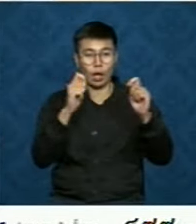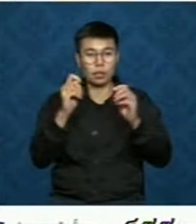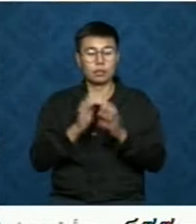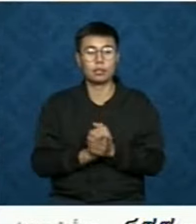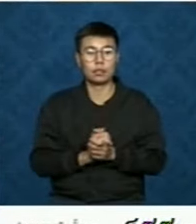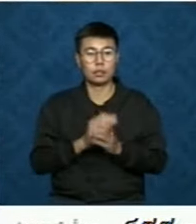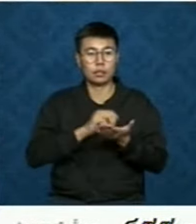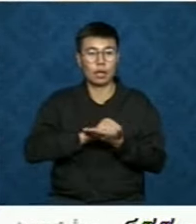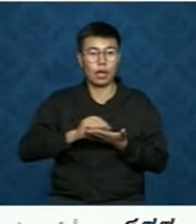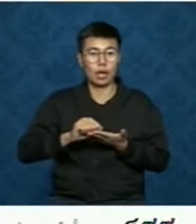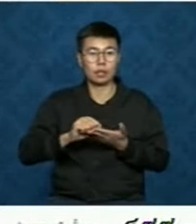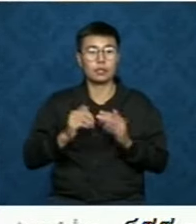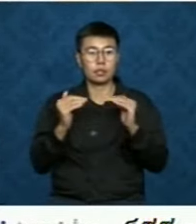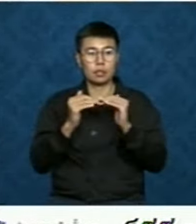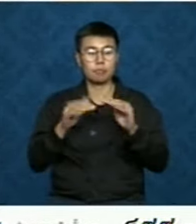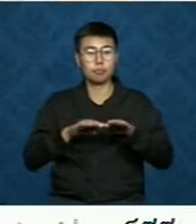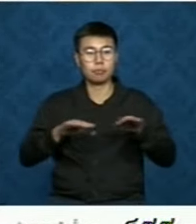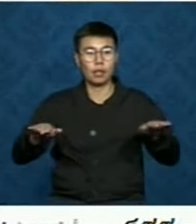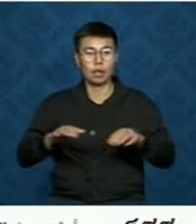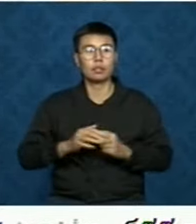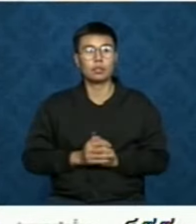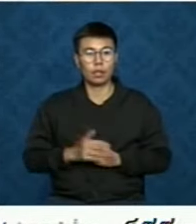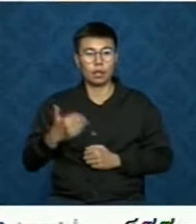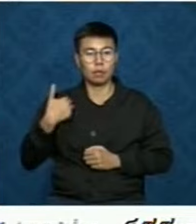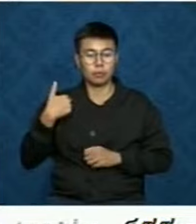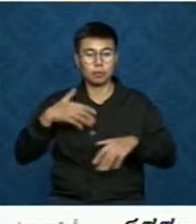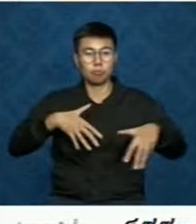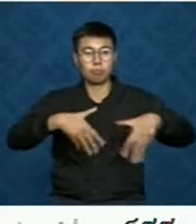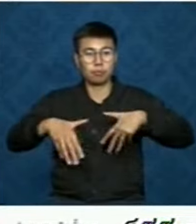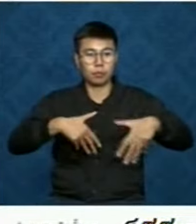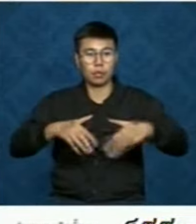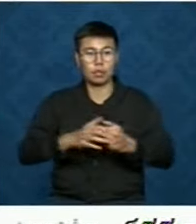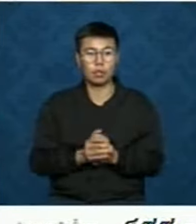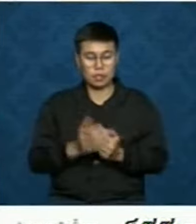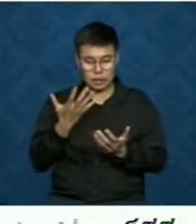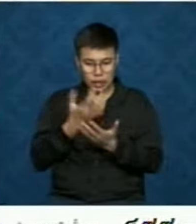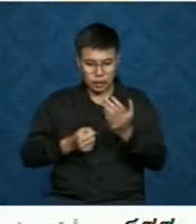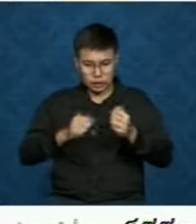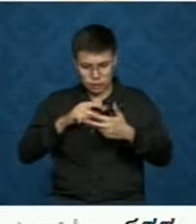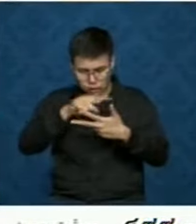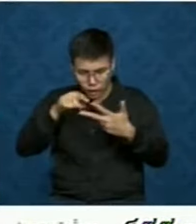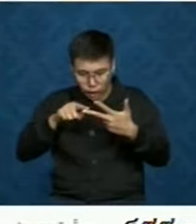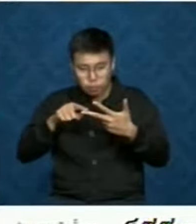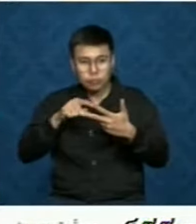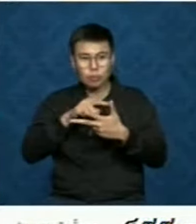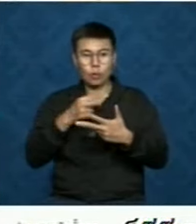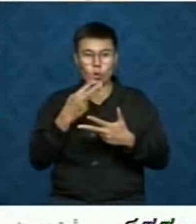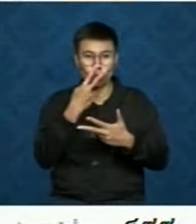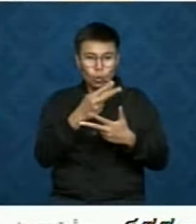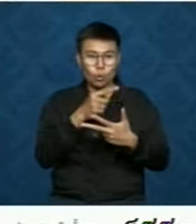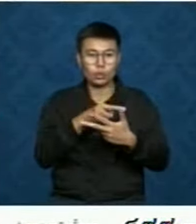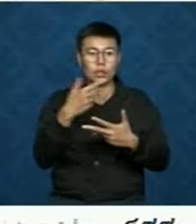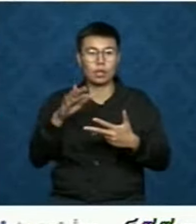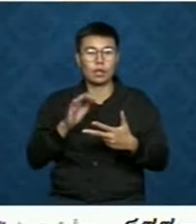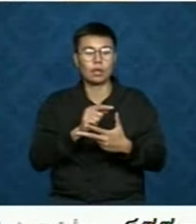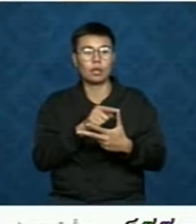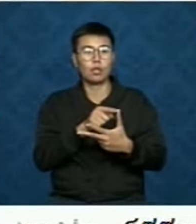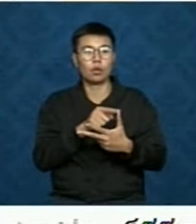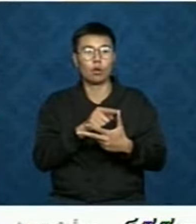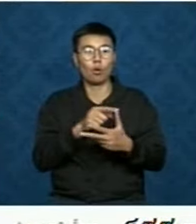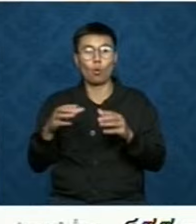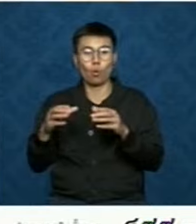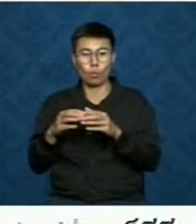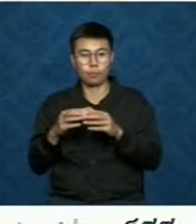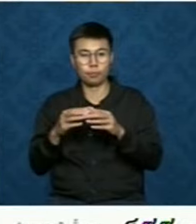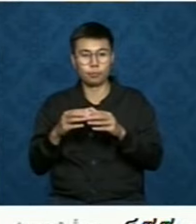มนุษยชนขั้นพื้นฐานแล้วก็ร่างภาคประชาชนอีก 3ร่างเนี่ยครับเท่าที่ผมไปดูมาก็จะมีร่างของทางพรรค